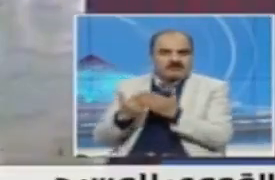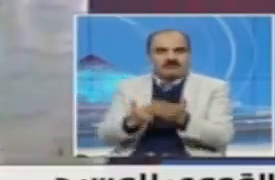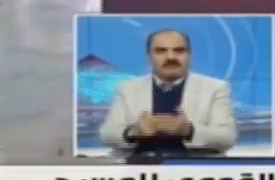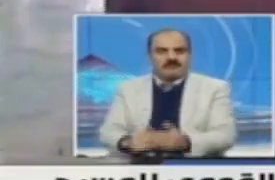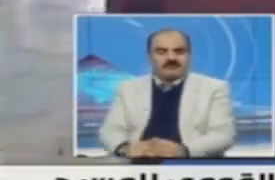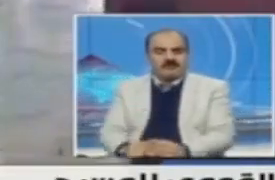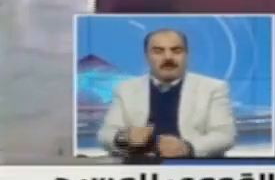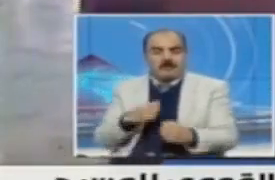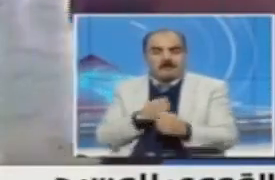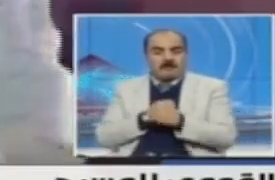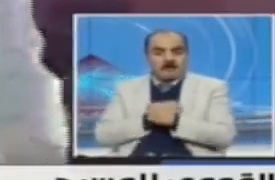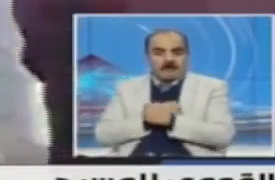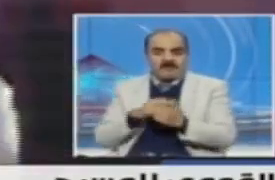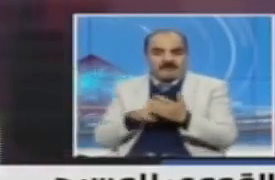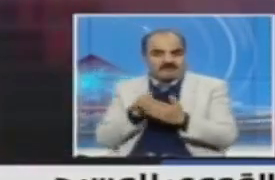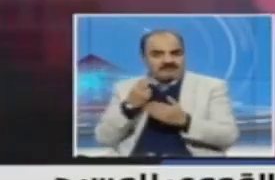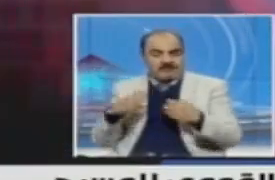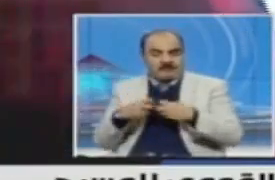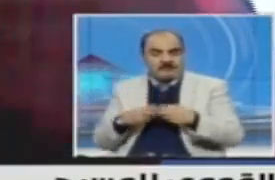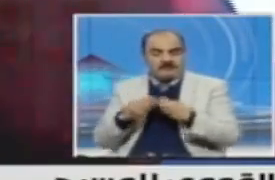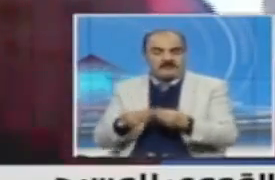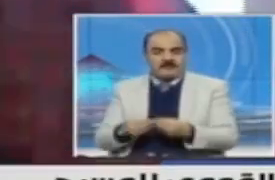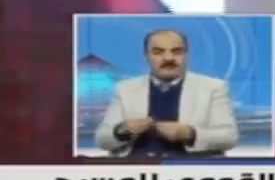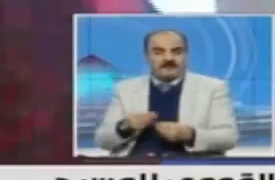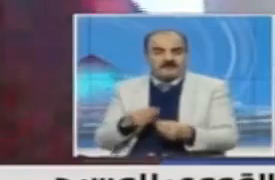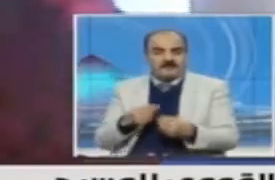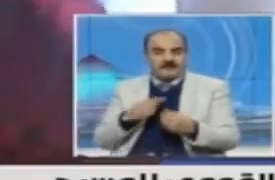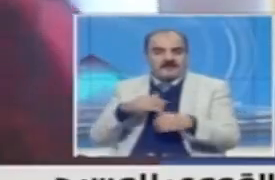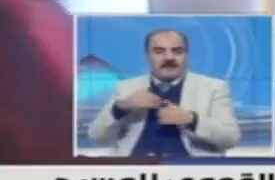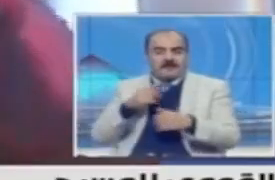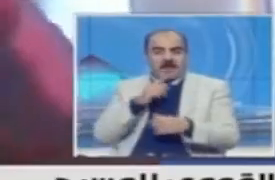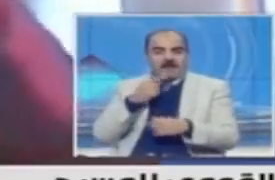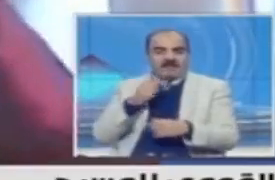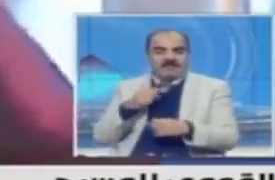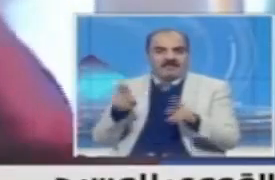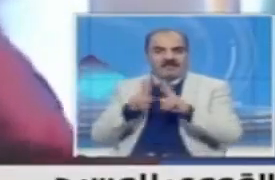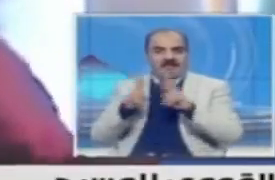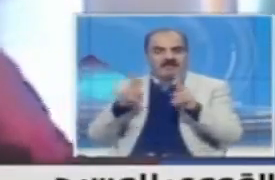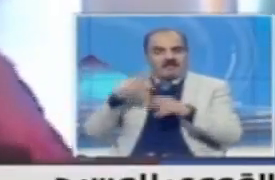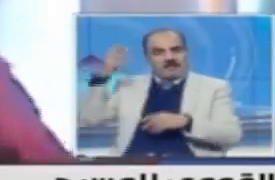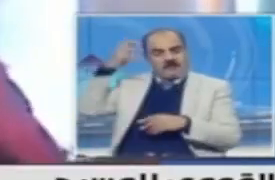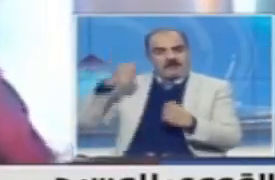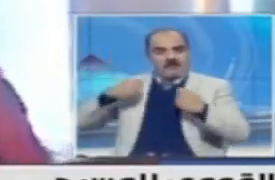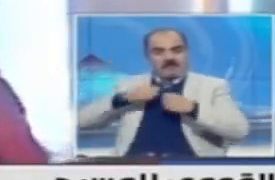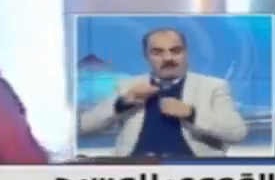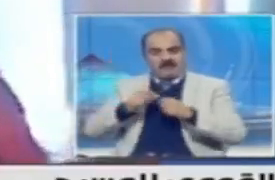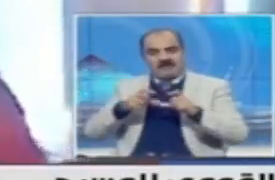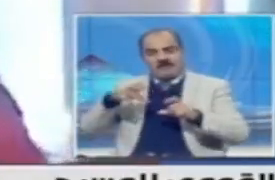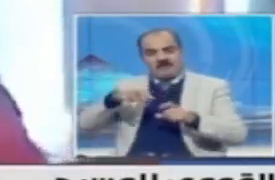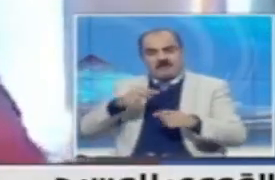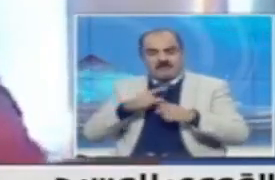للمتحف؟ طبعا الطقم بتاع شارع محمد علي، الطربوش والبدله والبابيان